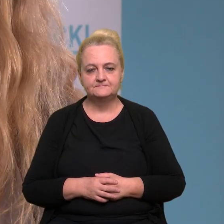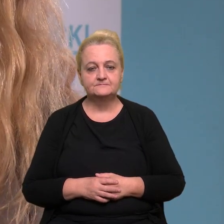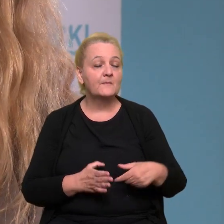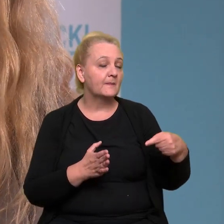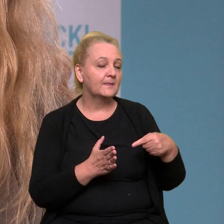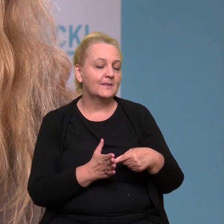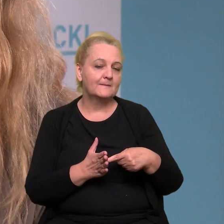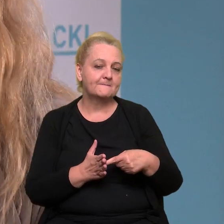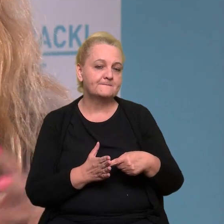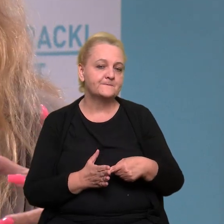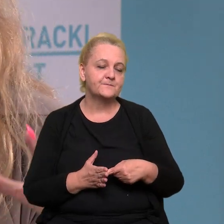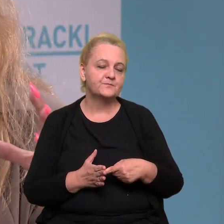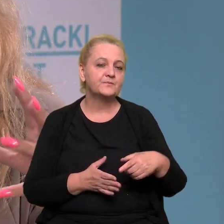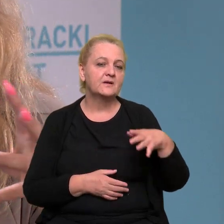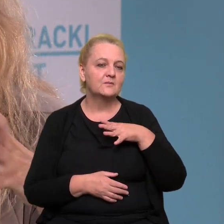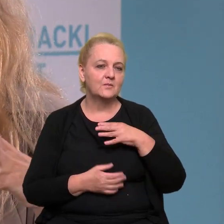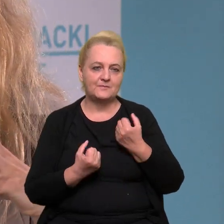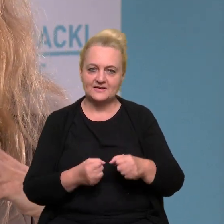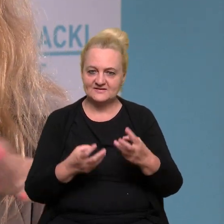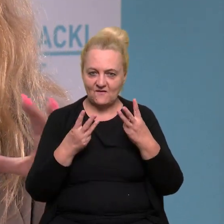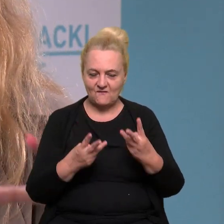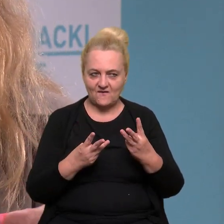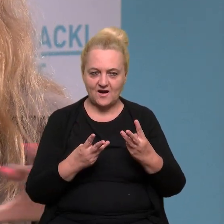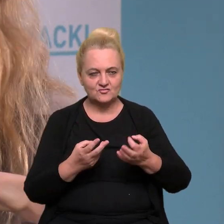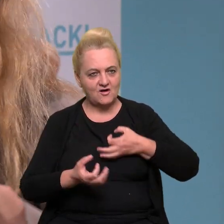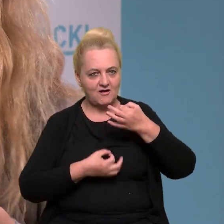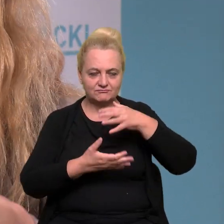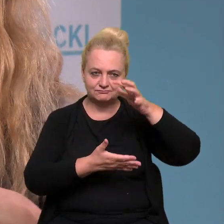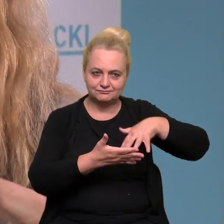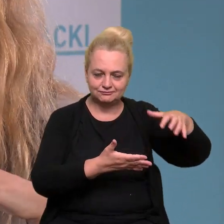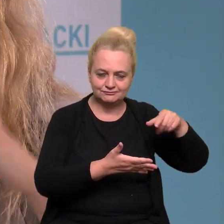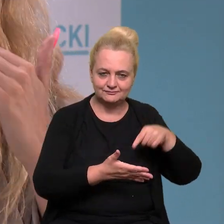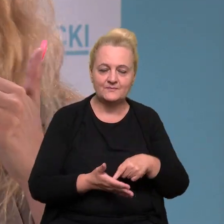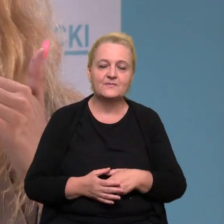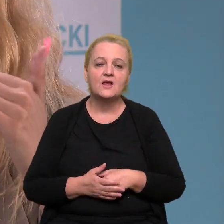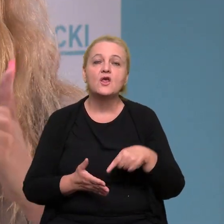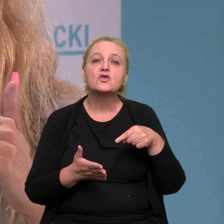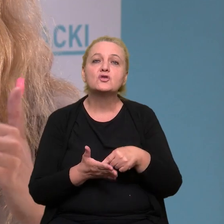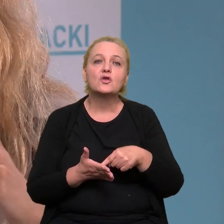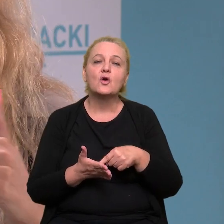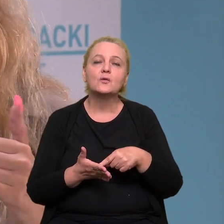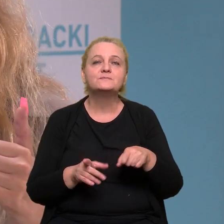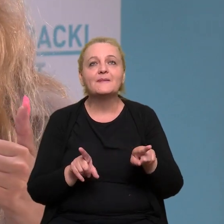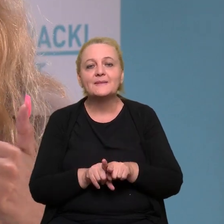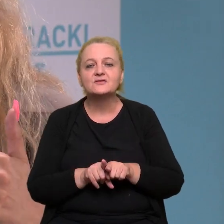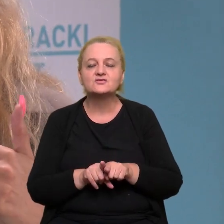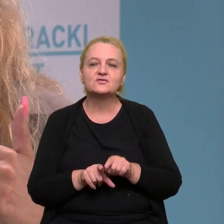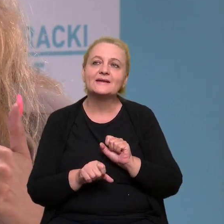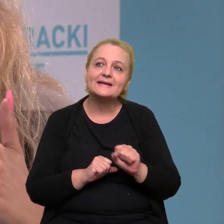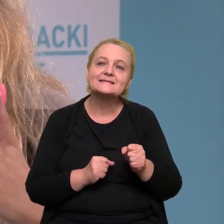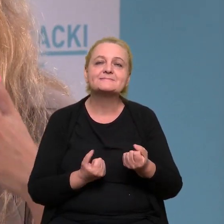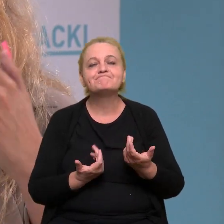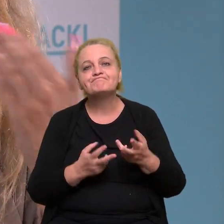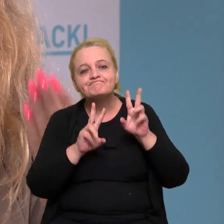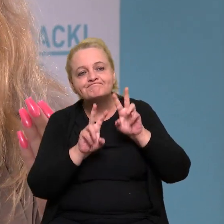To było bardzo ważne w tej powieści, bo to też jest takie rozprawienie